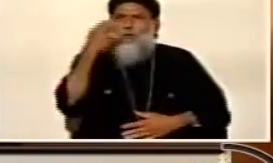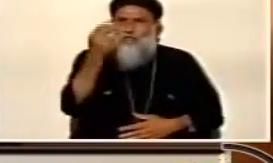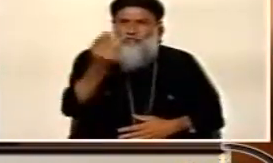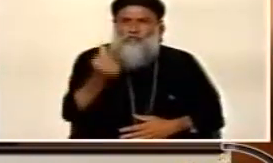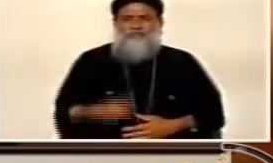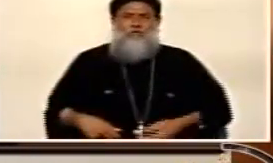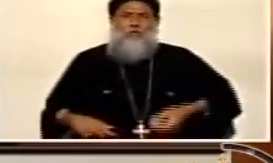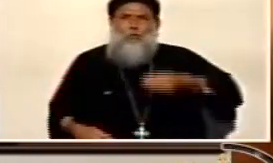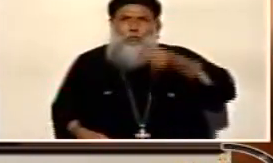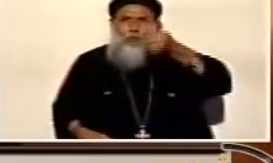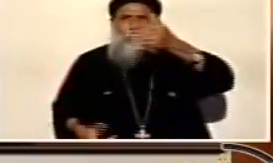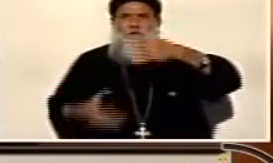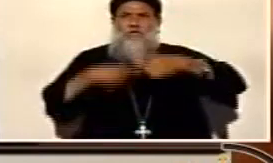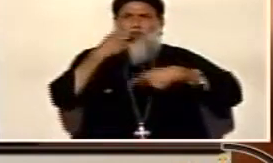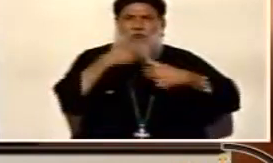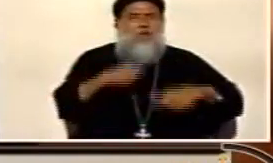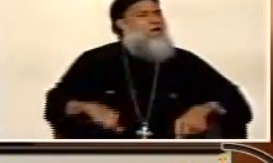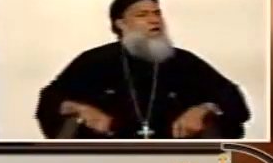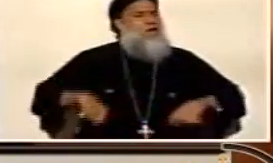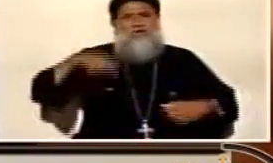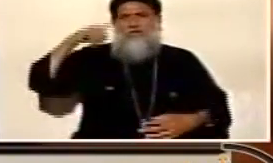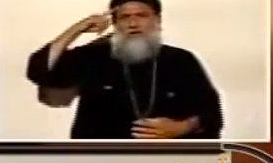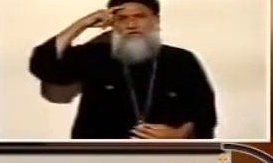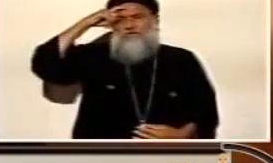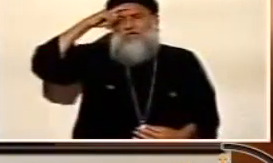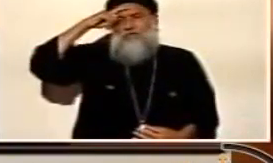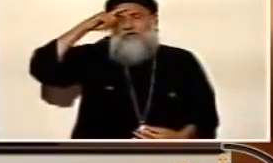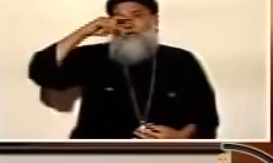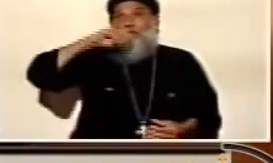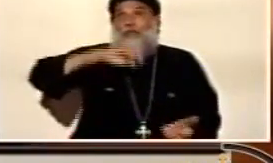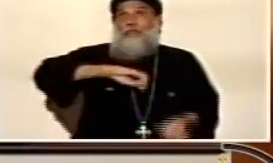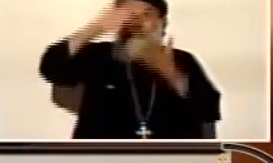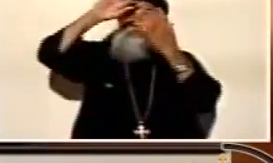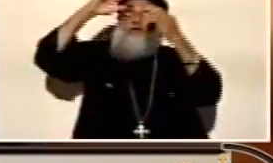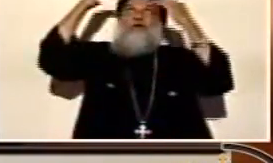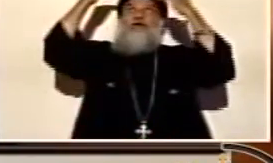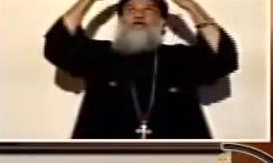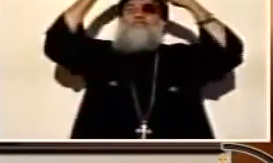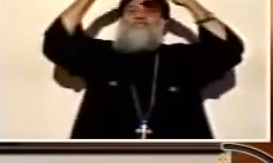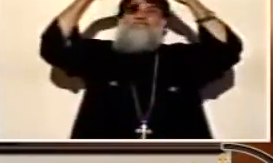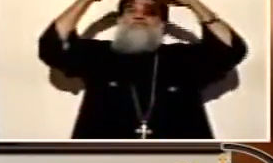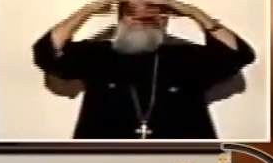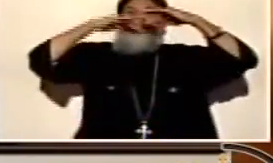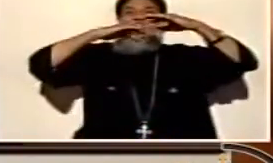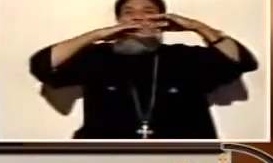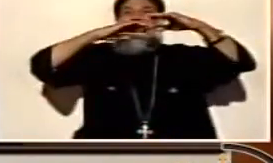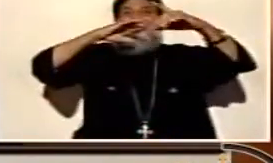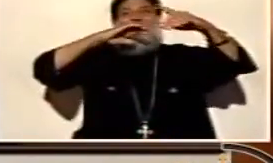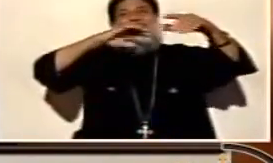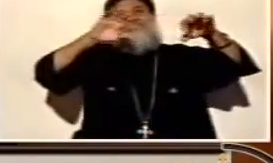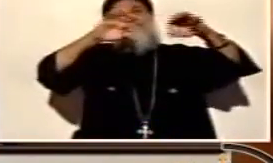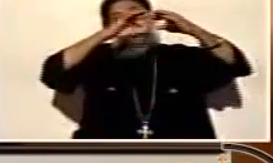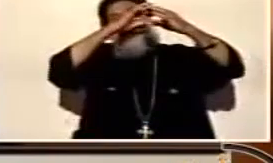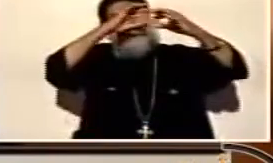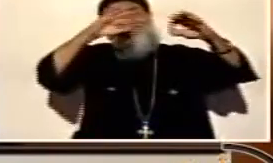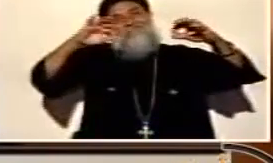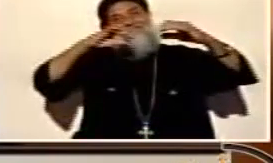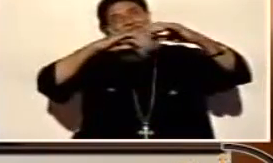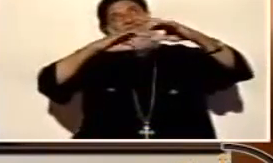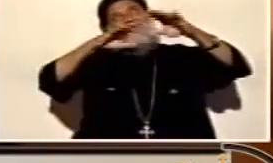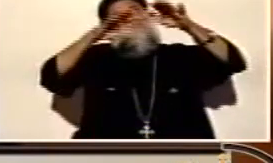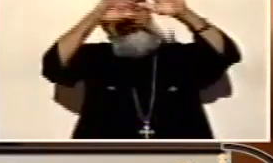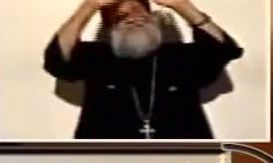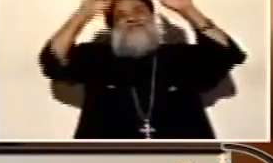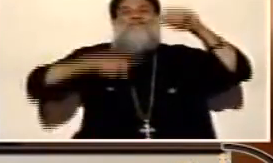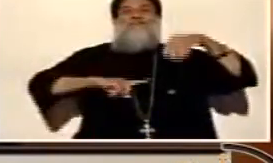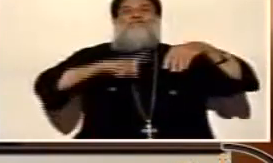والغلاء إلى حالة التسبيح والفرح والعمل الإلهي اللي يملى حياتنا